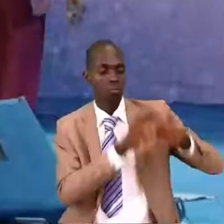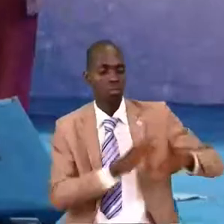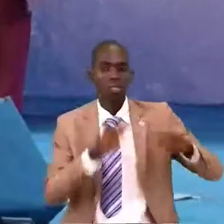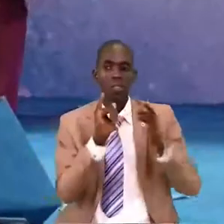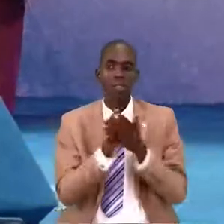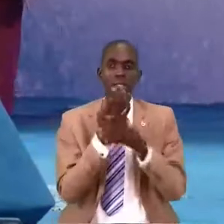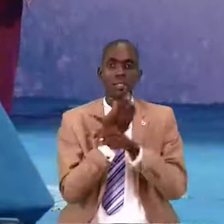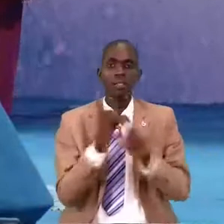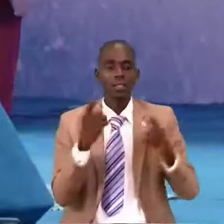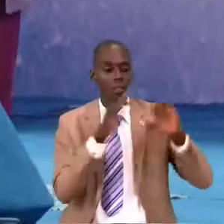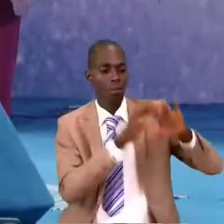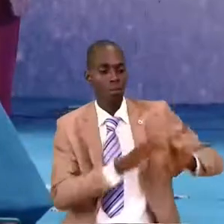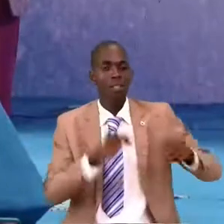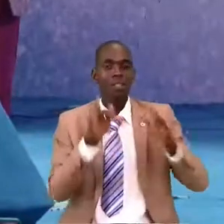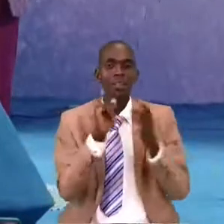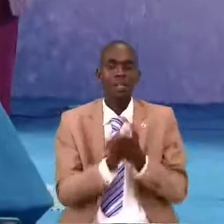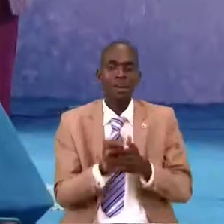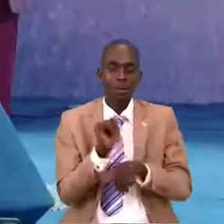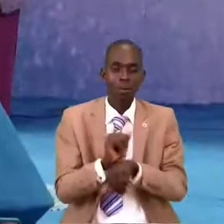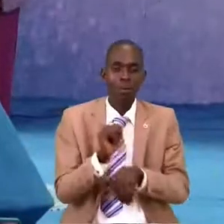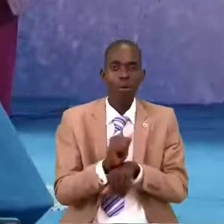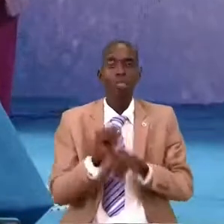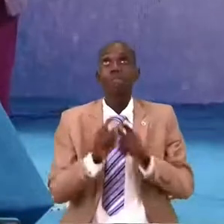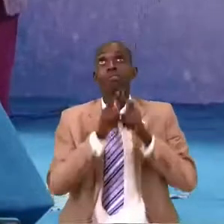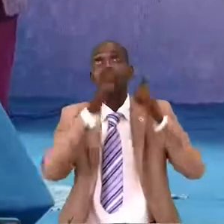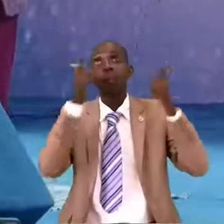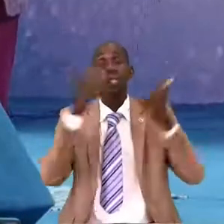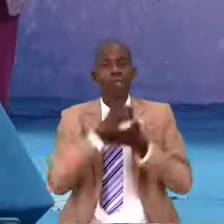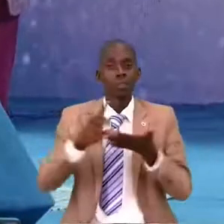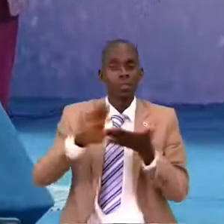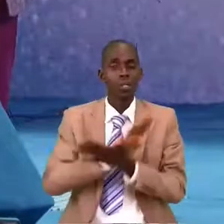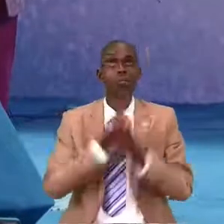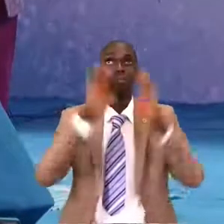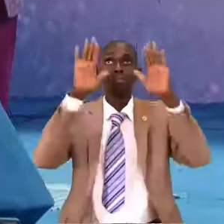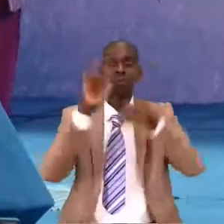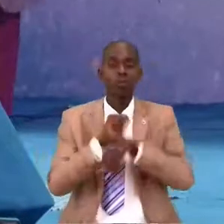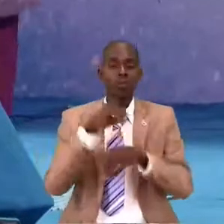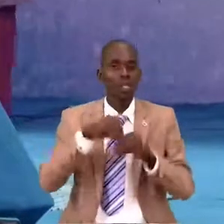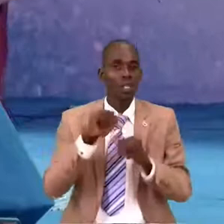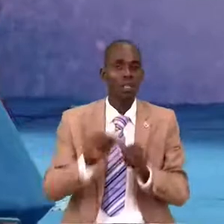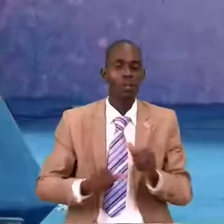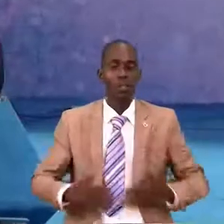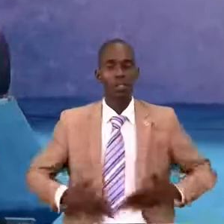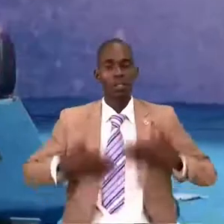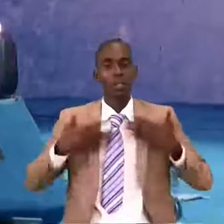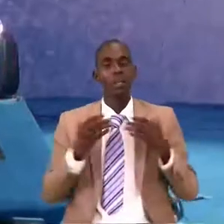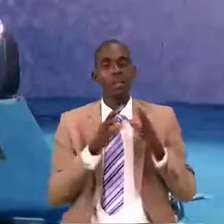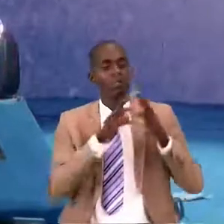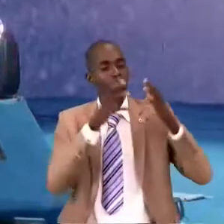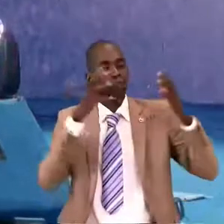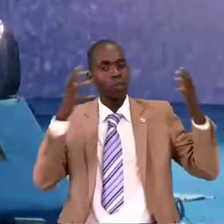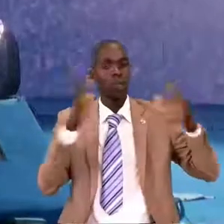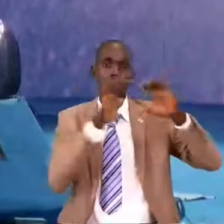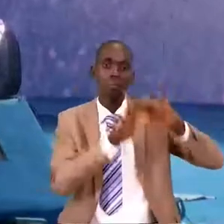des miracles surnaturels dans chaque vie, miséricorde abondante, miséricorde inexhaustible,